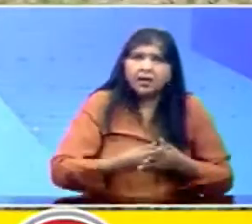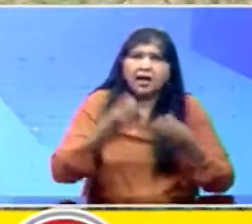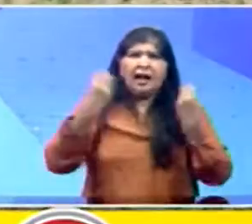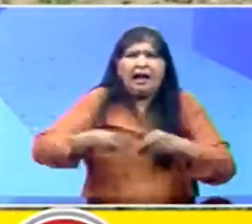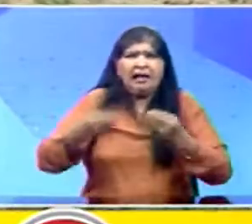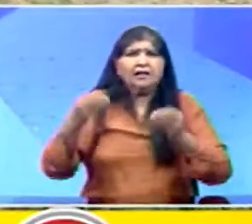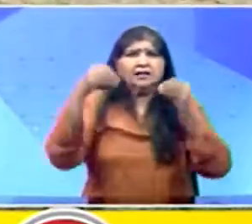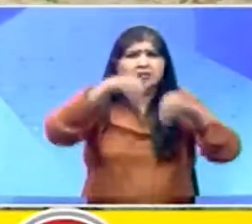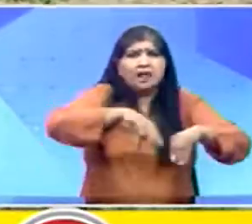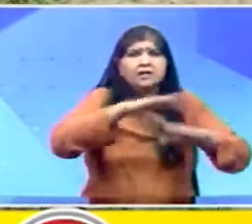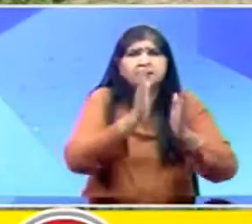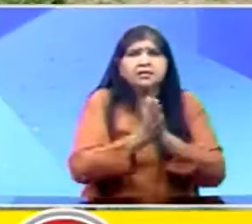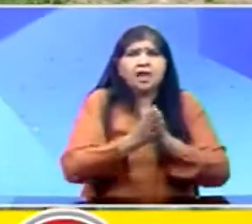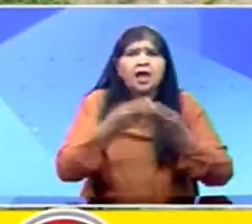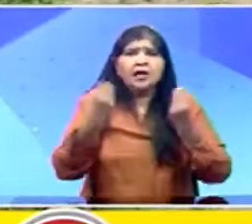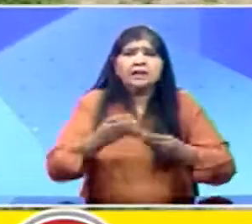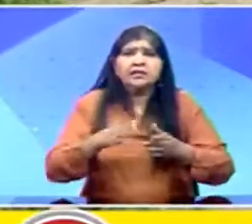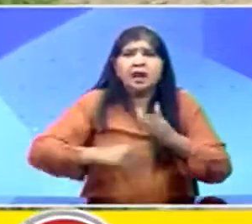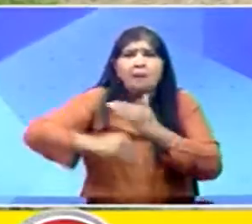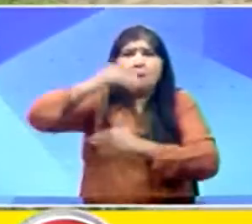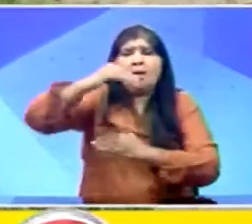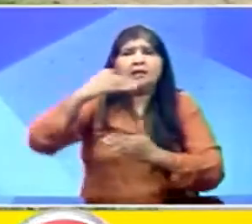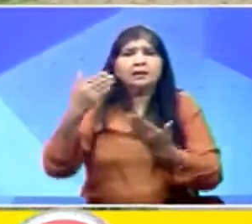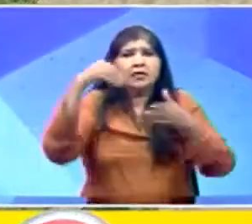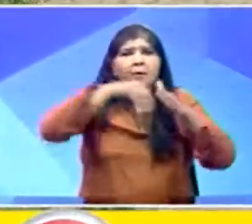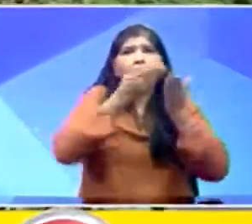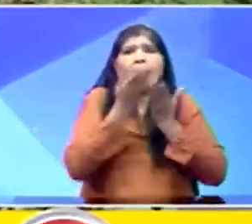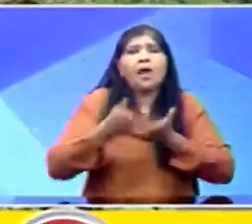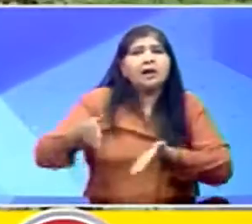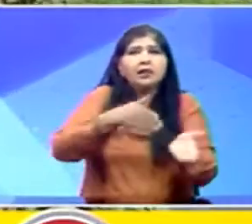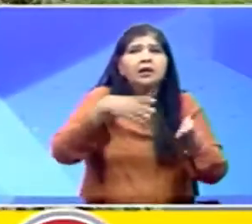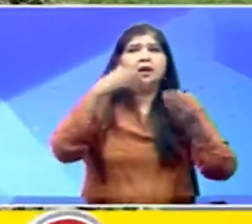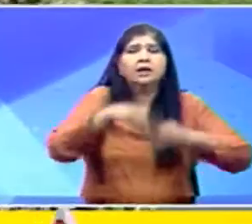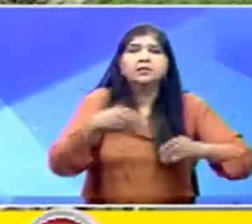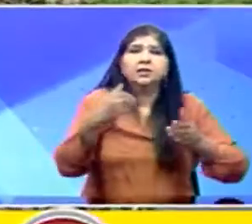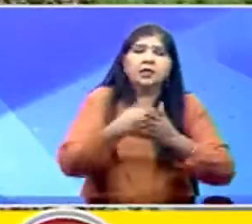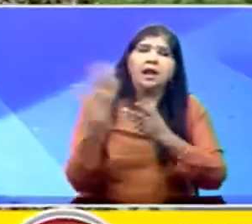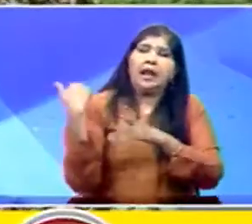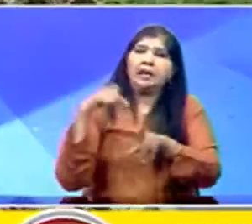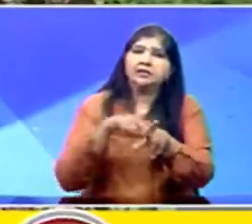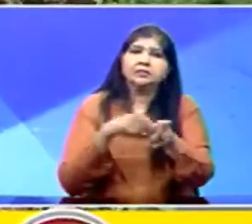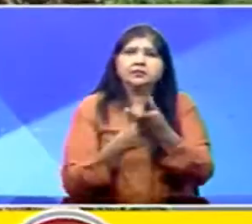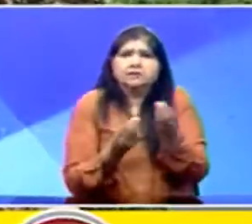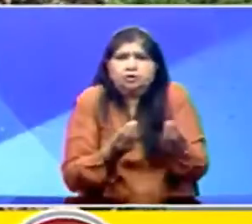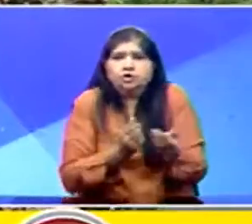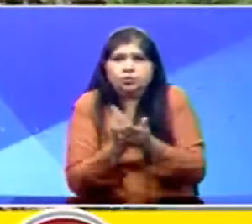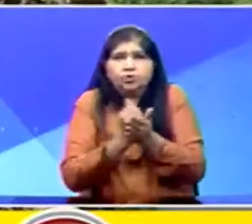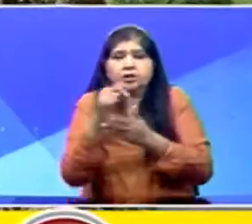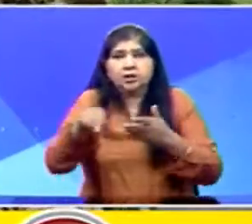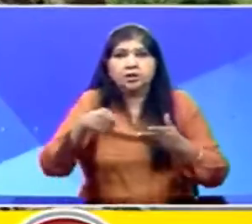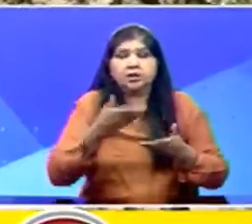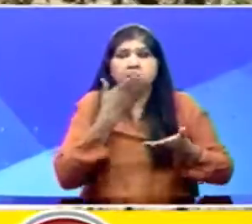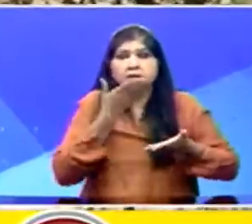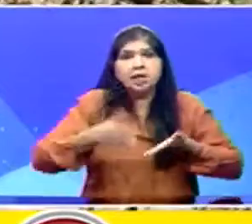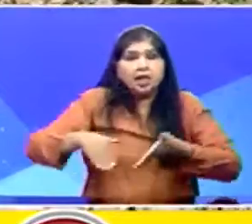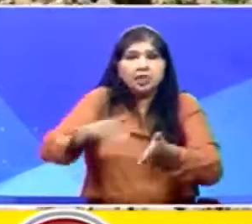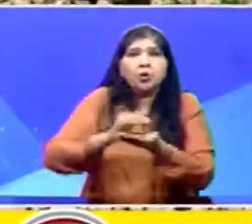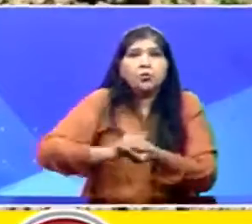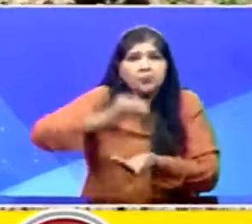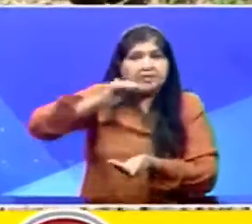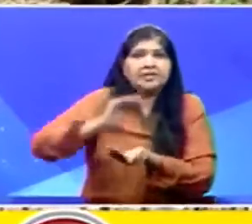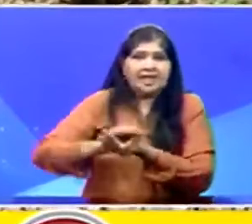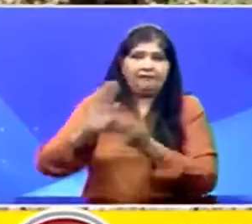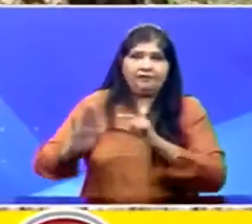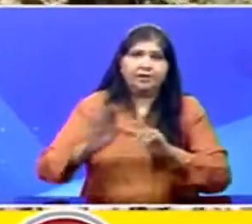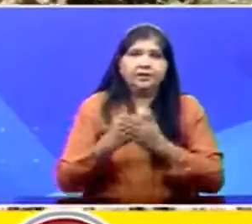गंदगी और कचरे के धेर में बदल गई हैं पिछले कुछ बरसों में इस नदी को बचाने के लिए